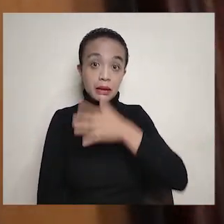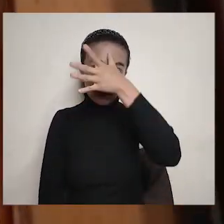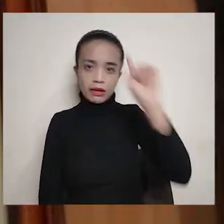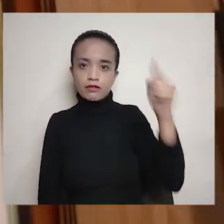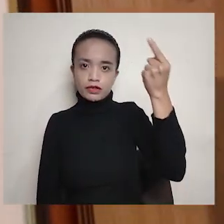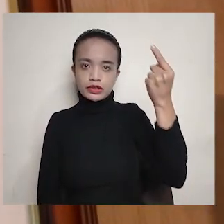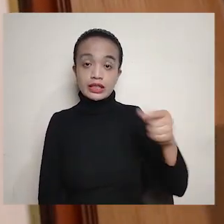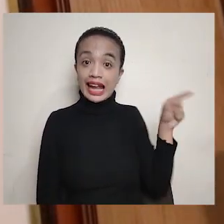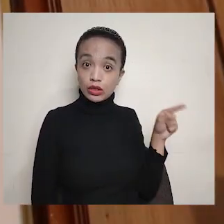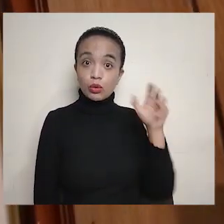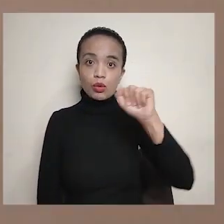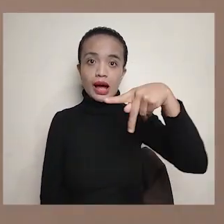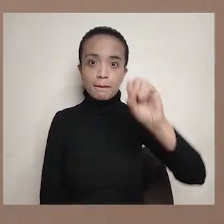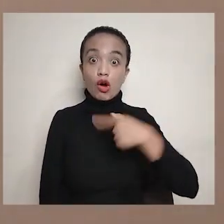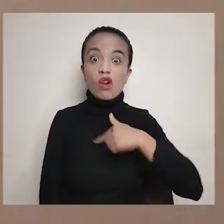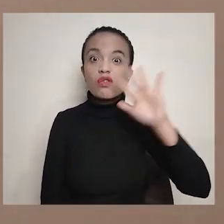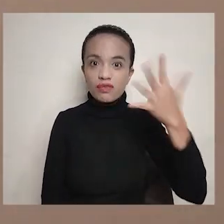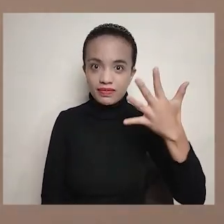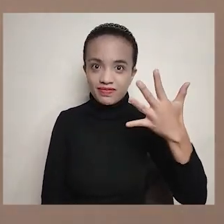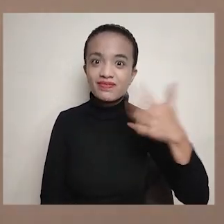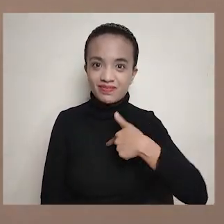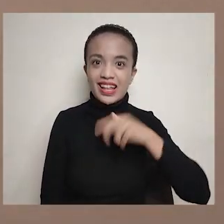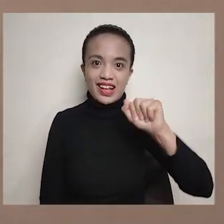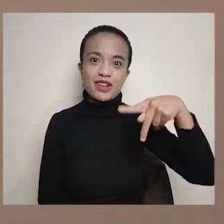apo. So, panglima ako.